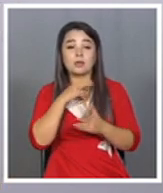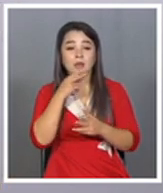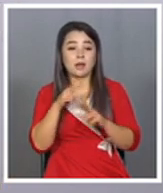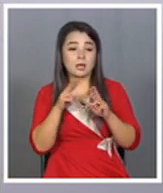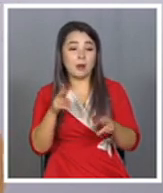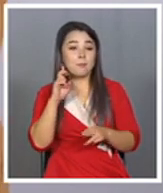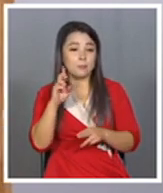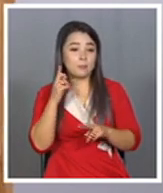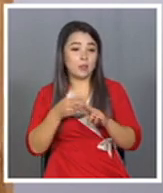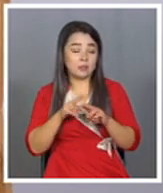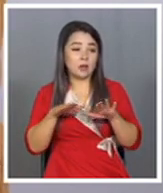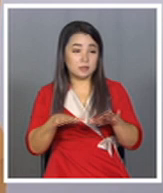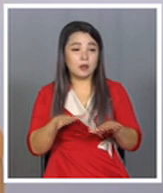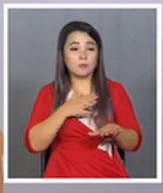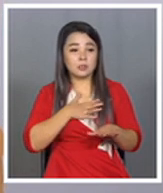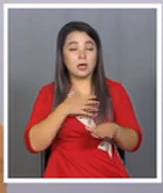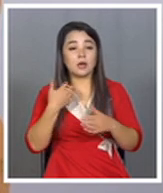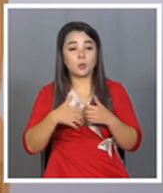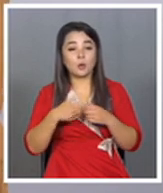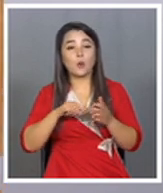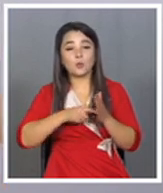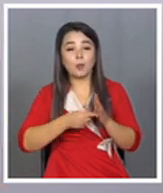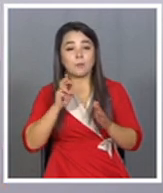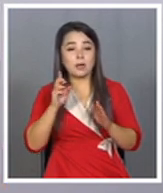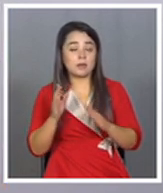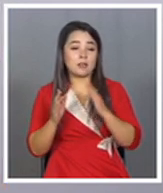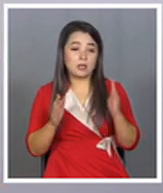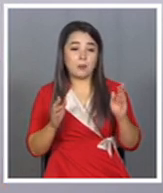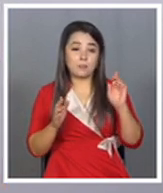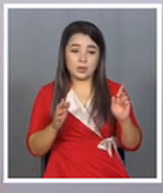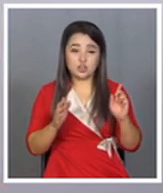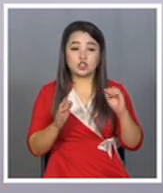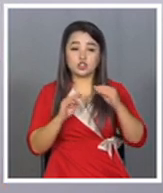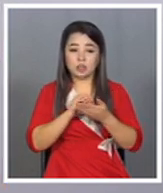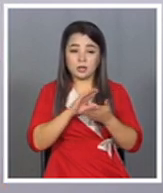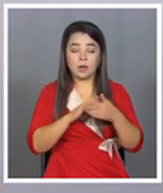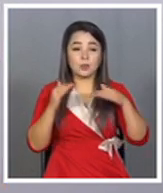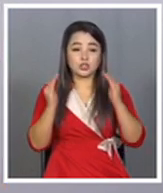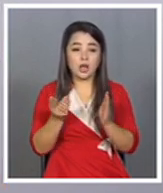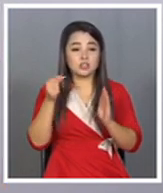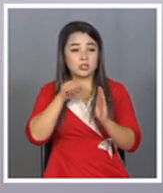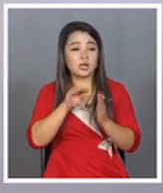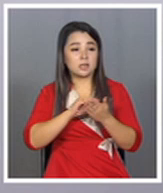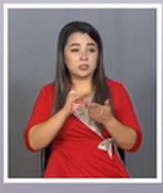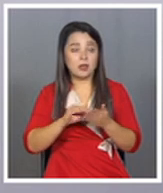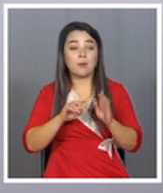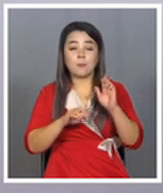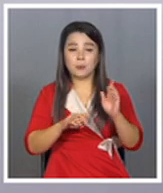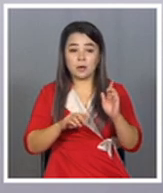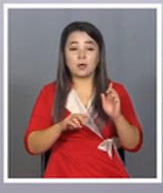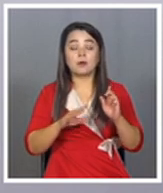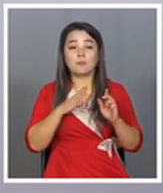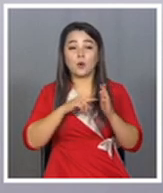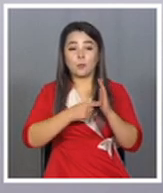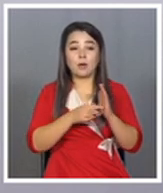қосылғыштар жақшадан біз ортақ көбейткіш Б-ні жақшаның сыртына шығарып көбейтіп жазамыз. Плюс Б көбейтілген